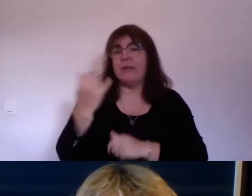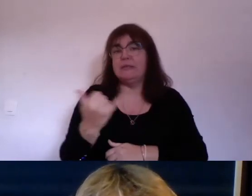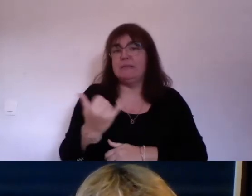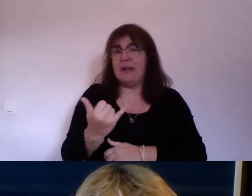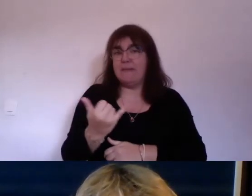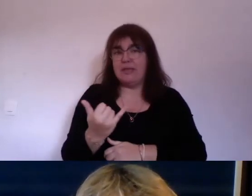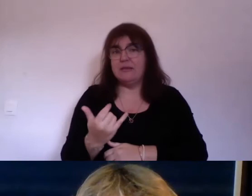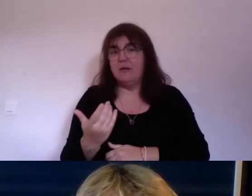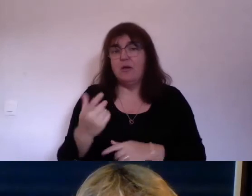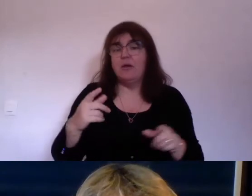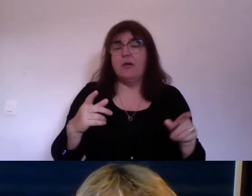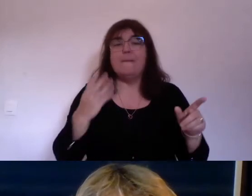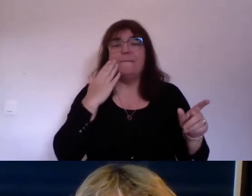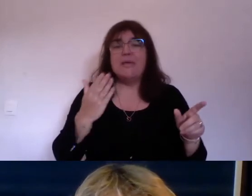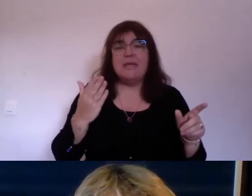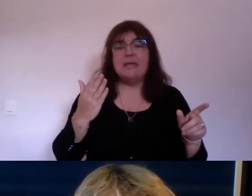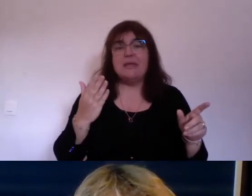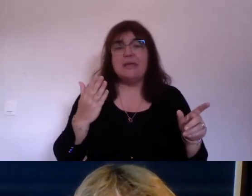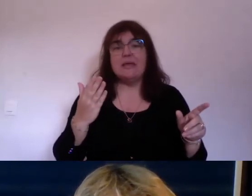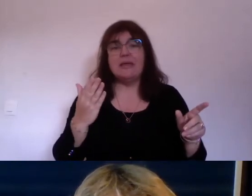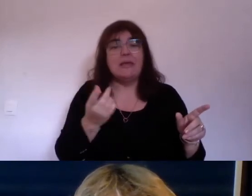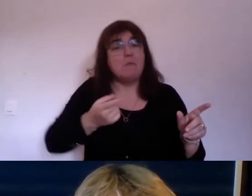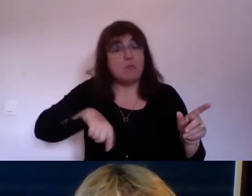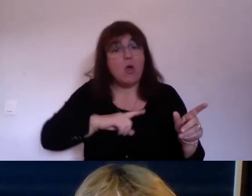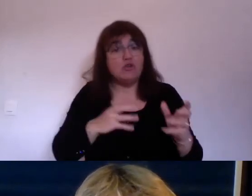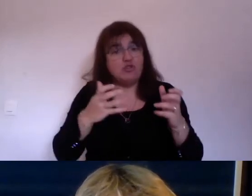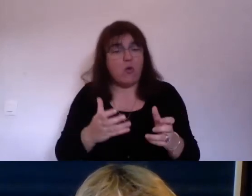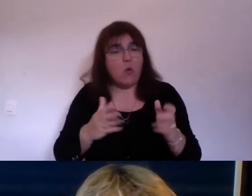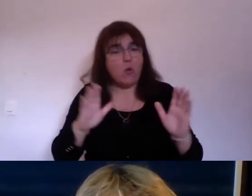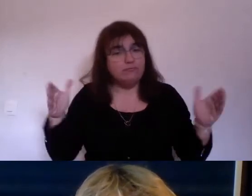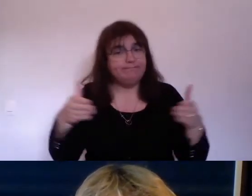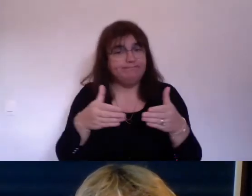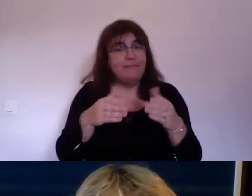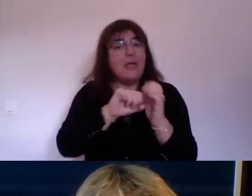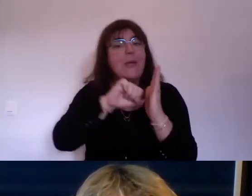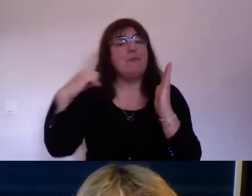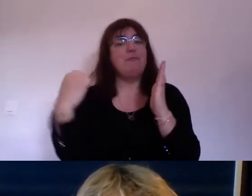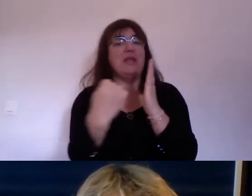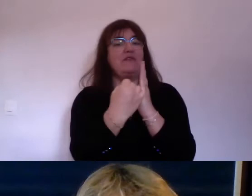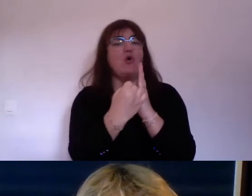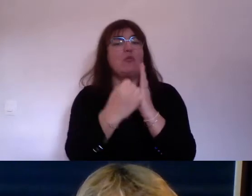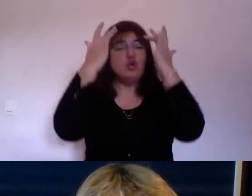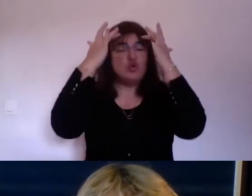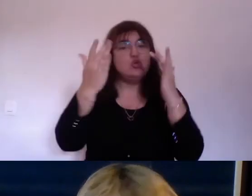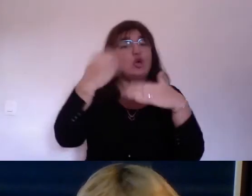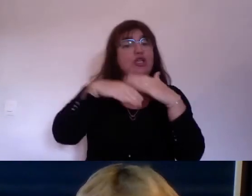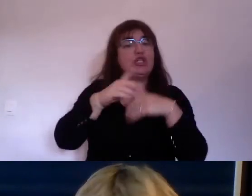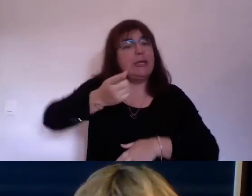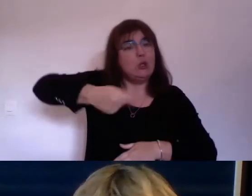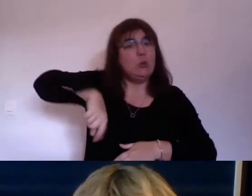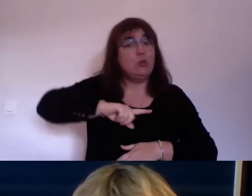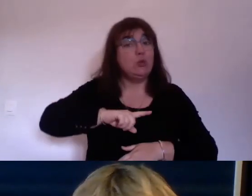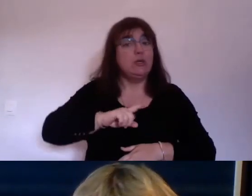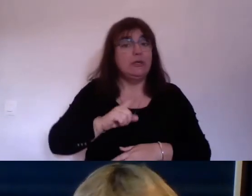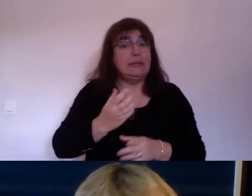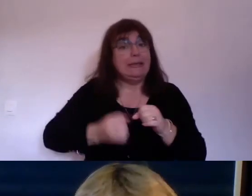début de table ronde. Moi, je voulais surtout mettre l'accent sur une plateforme qui s'appelle la plateforme Culture chez nous, alors qui n'a pas été créée